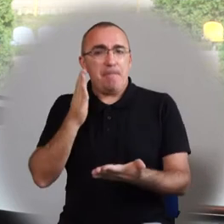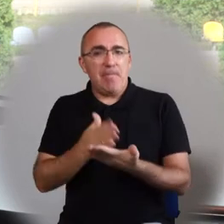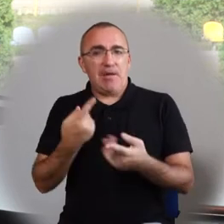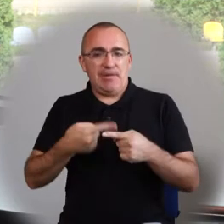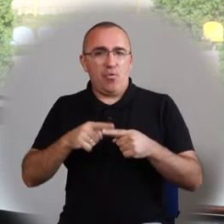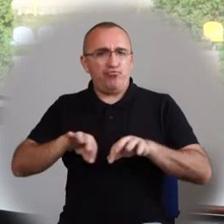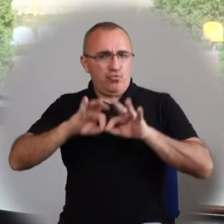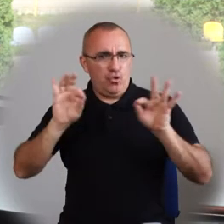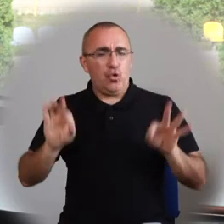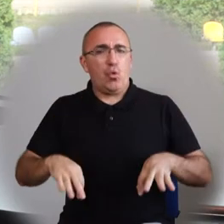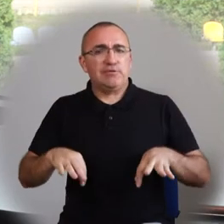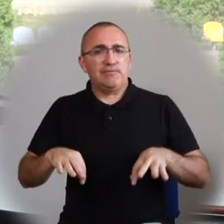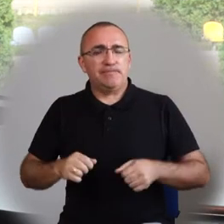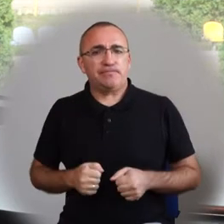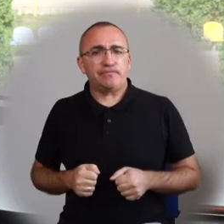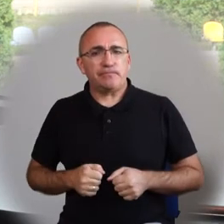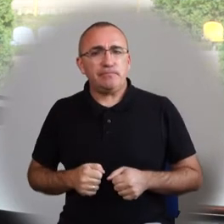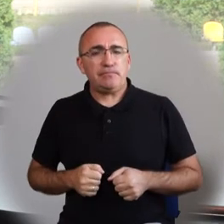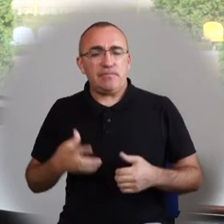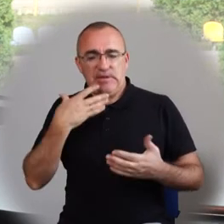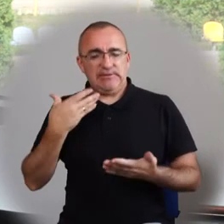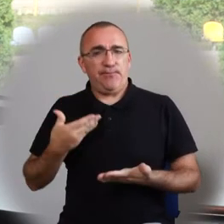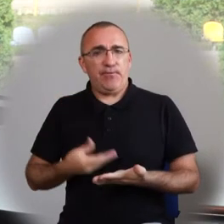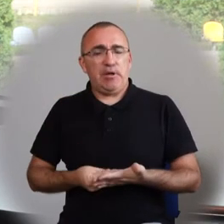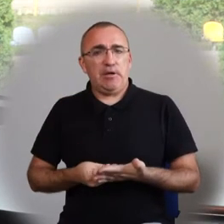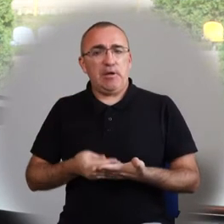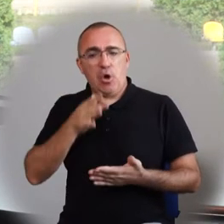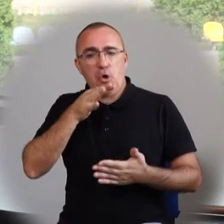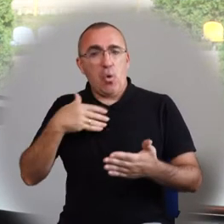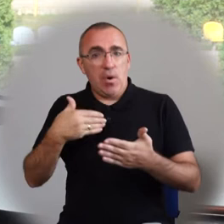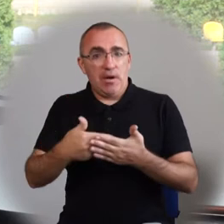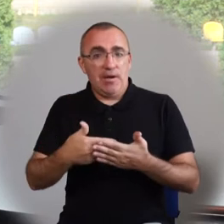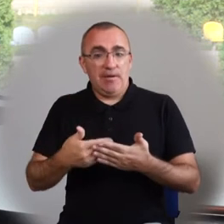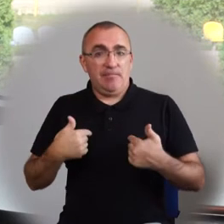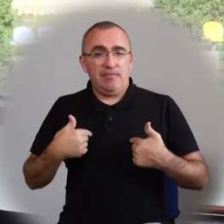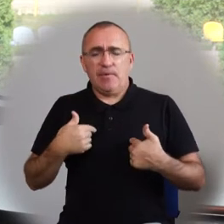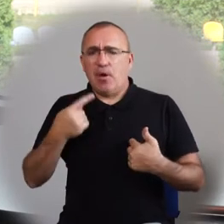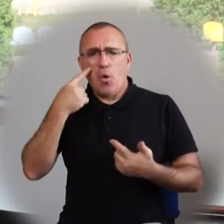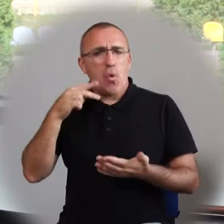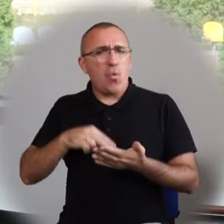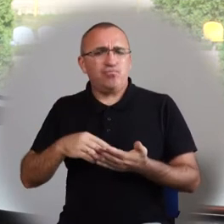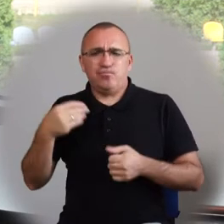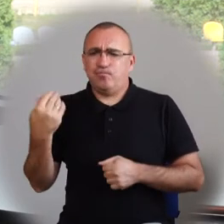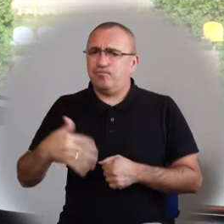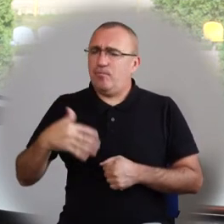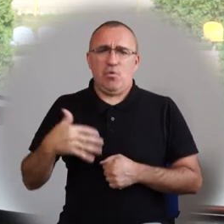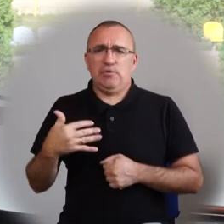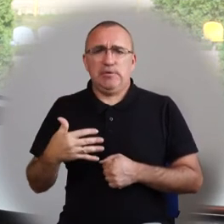мати такий досвід. І ці роки для мене є неоціненними у